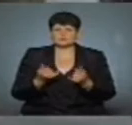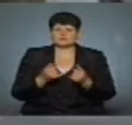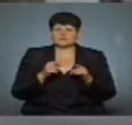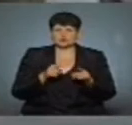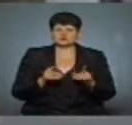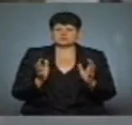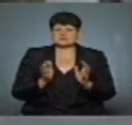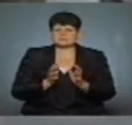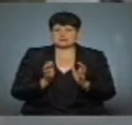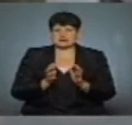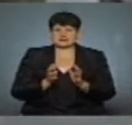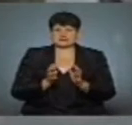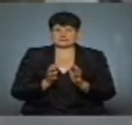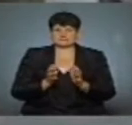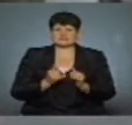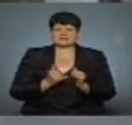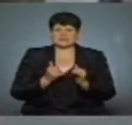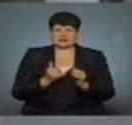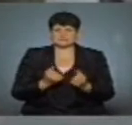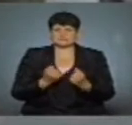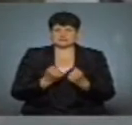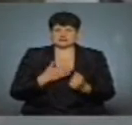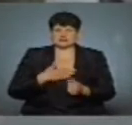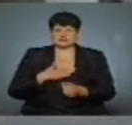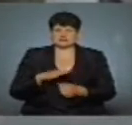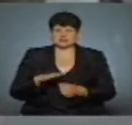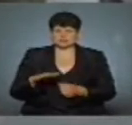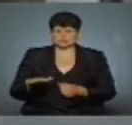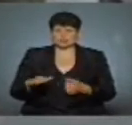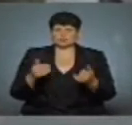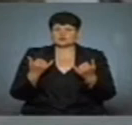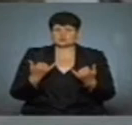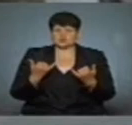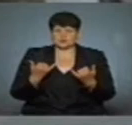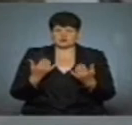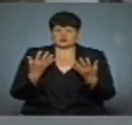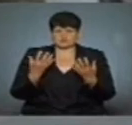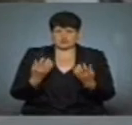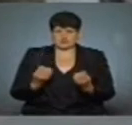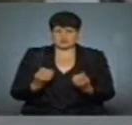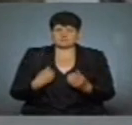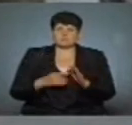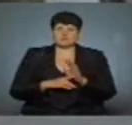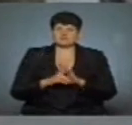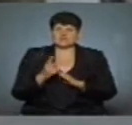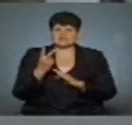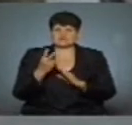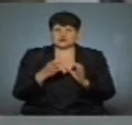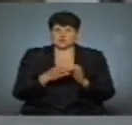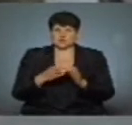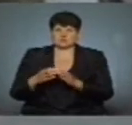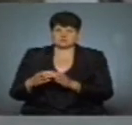щоб зберегти для безпеки наших діток. Сьогоднішнього дня ми почали дві групи.